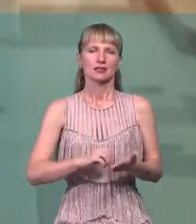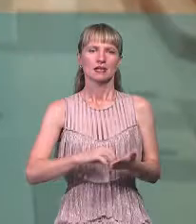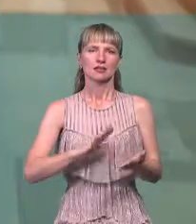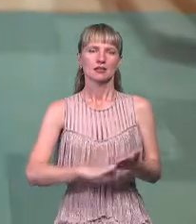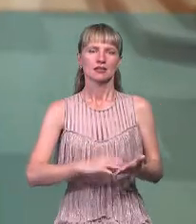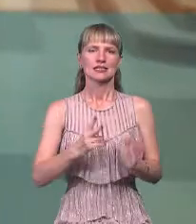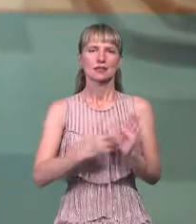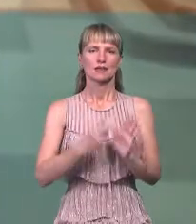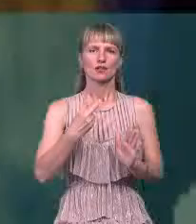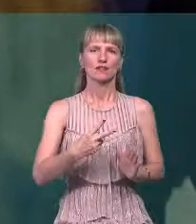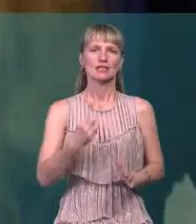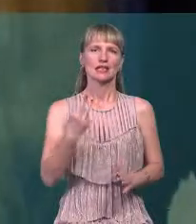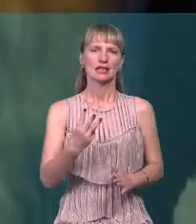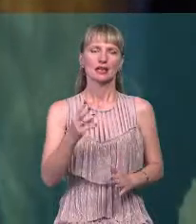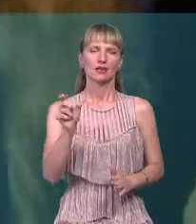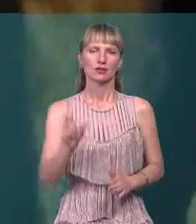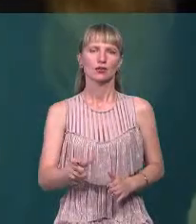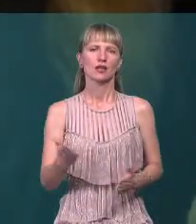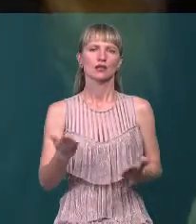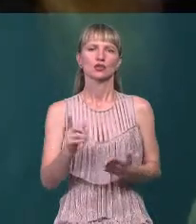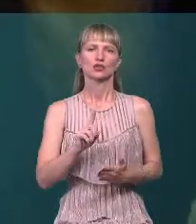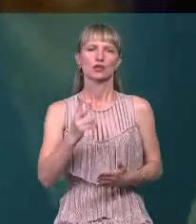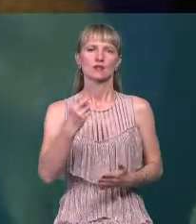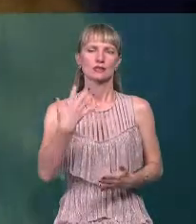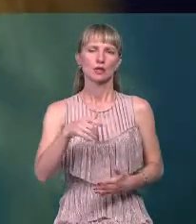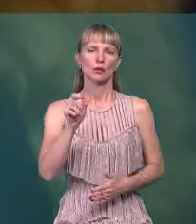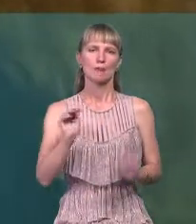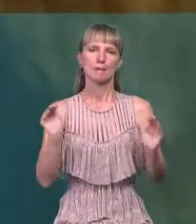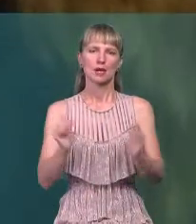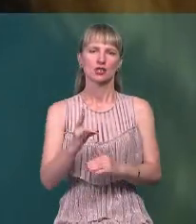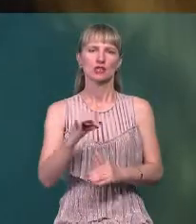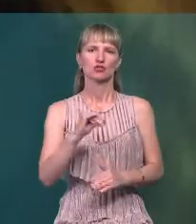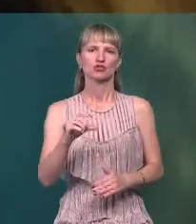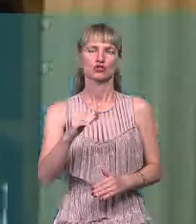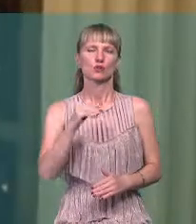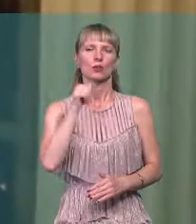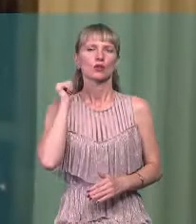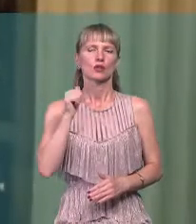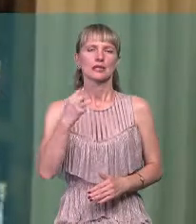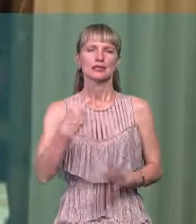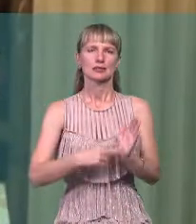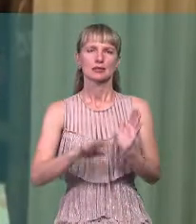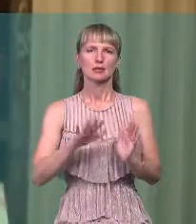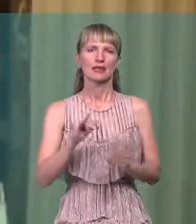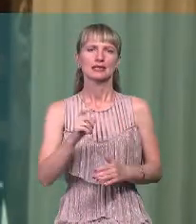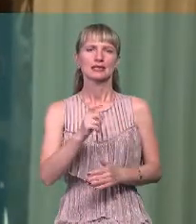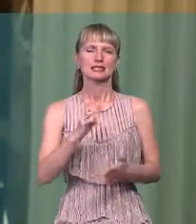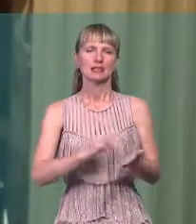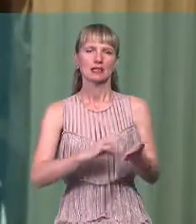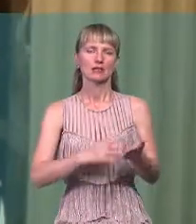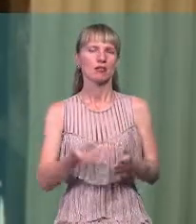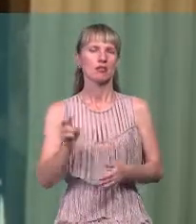зареєструвалися 723 абітурієнта, що на 250 осіб менше, ніж торік. 75 із зареєстрованих не